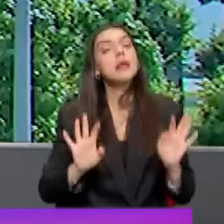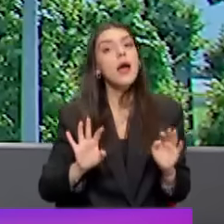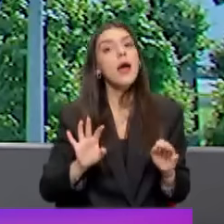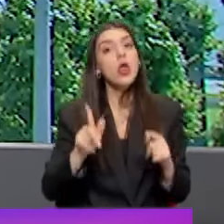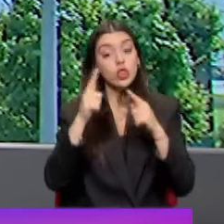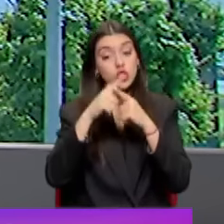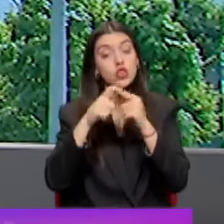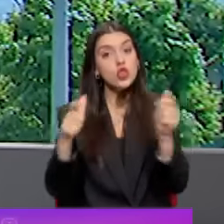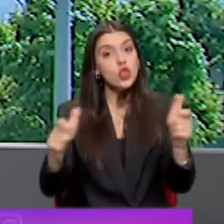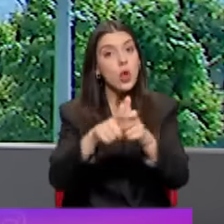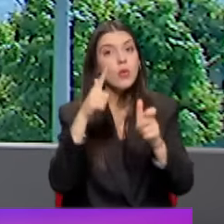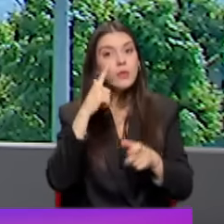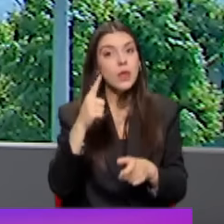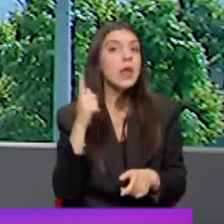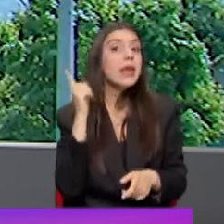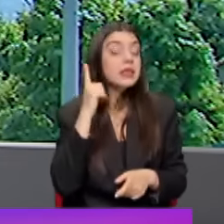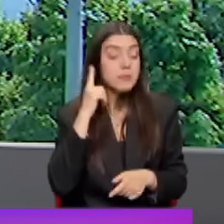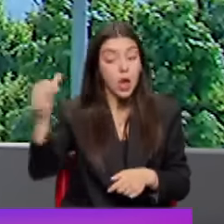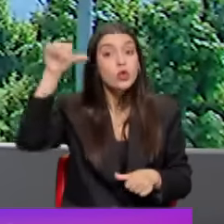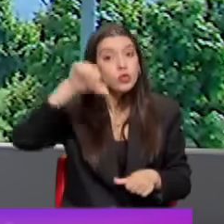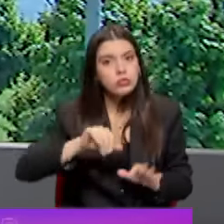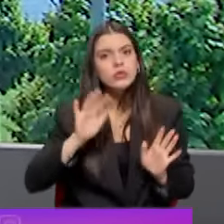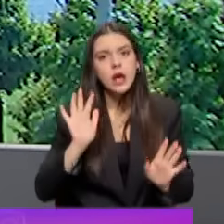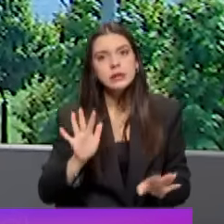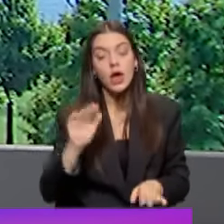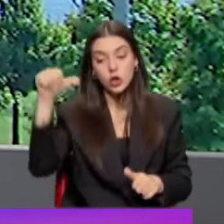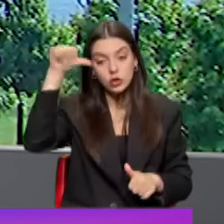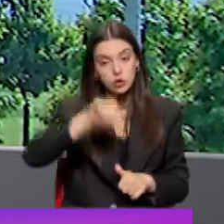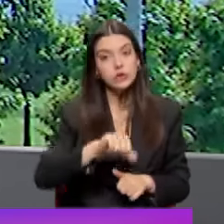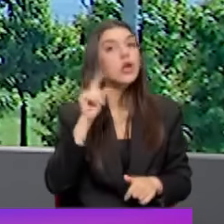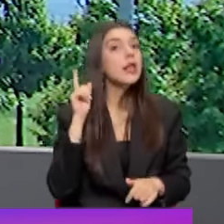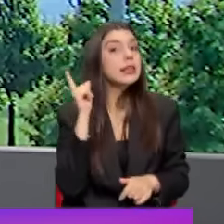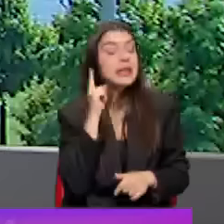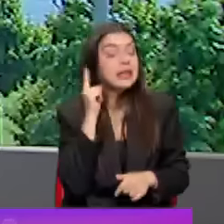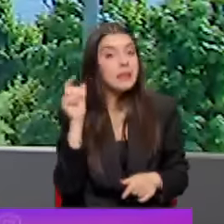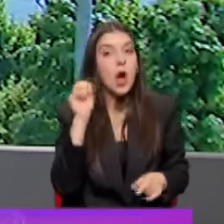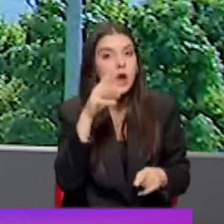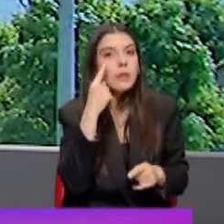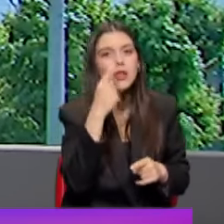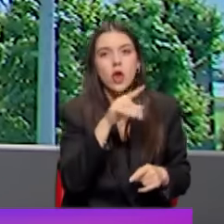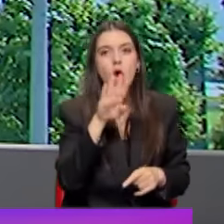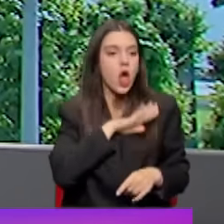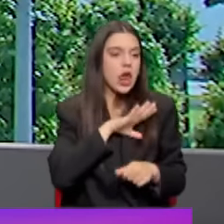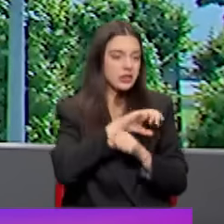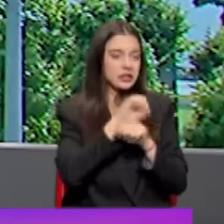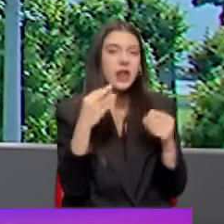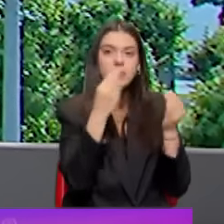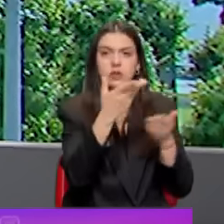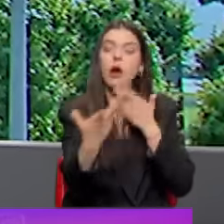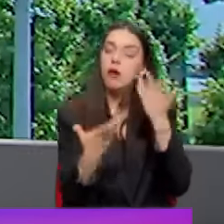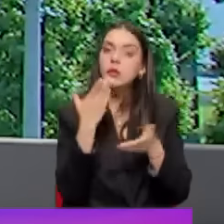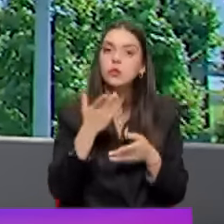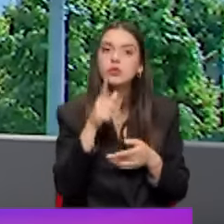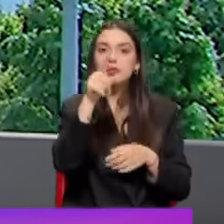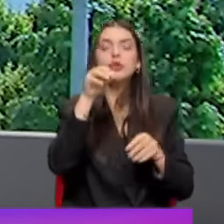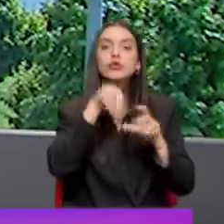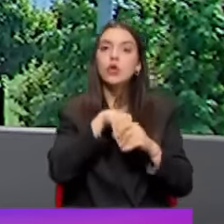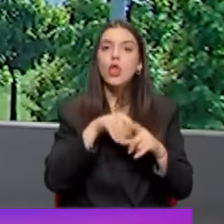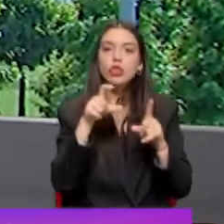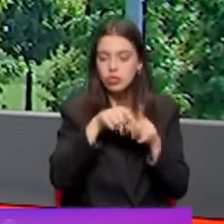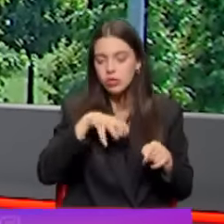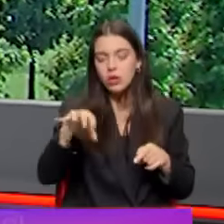itibarının düşmesinden ve düşen öğretmen itibarının öğrenciye de zarar vereceğinden bahsediyoruz Aslında bu son dönemde bir